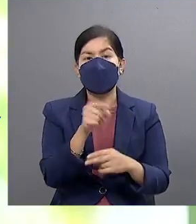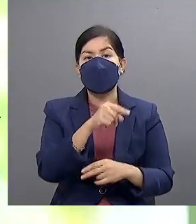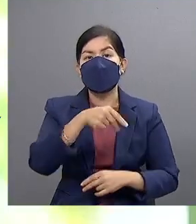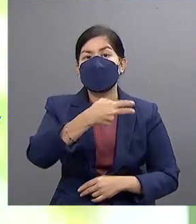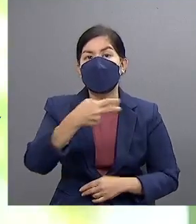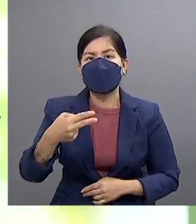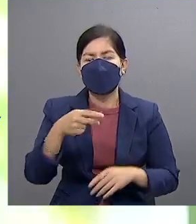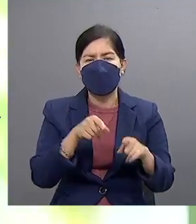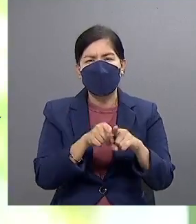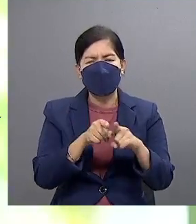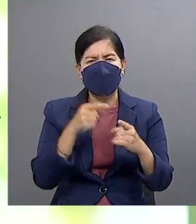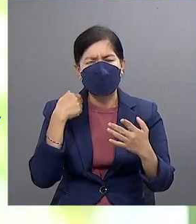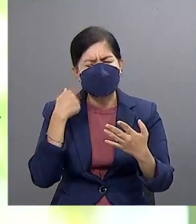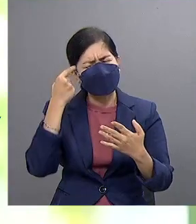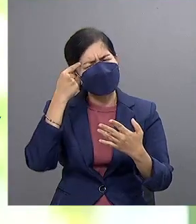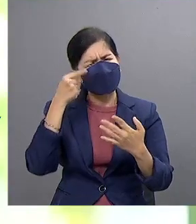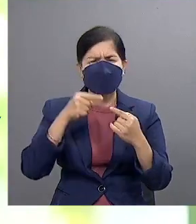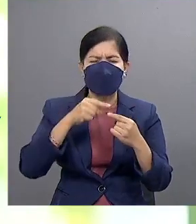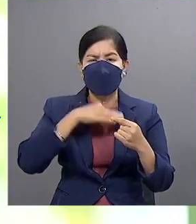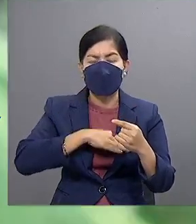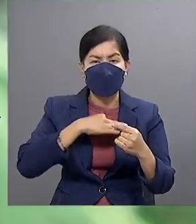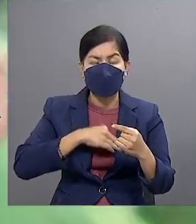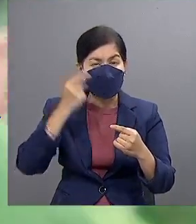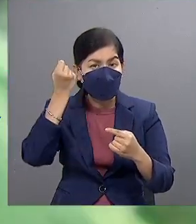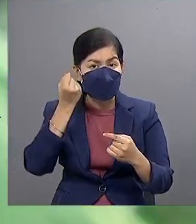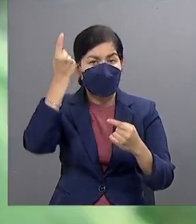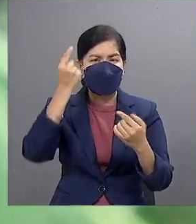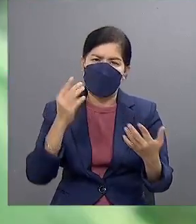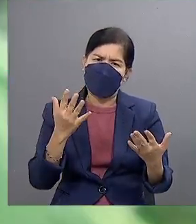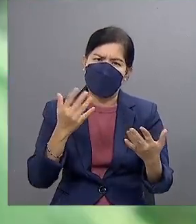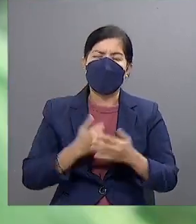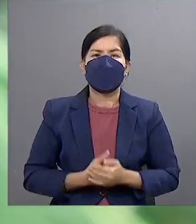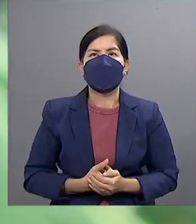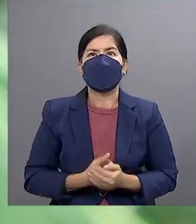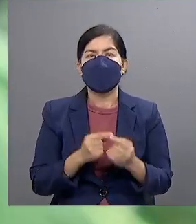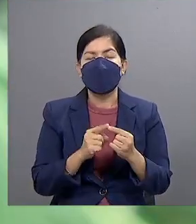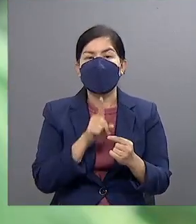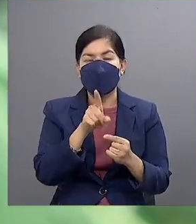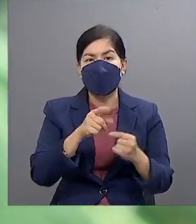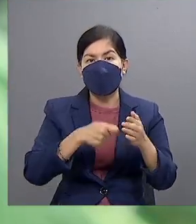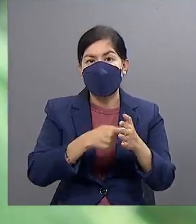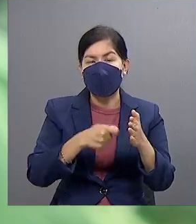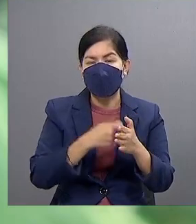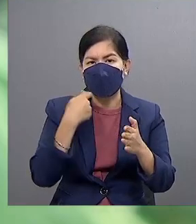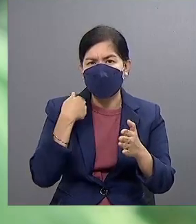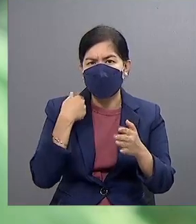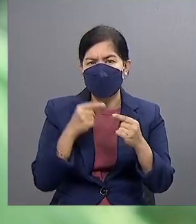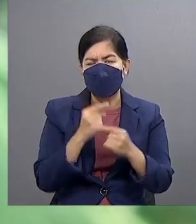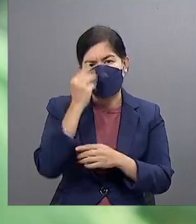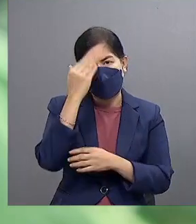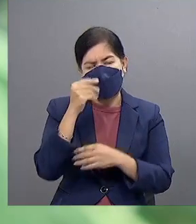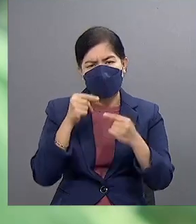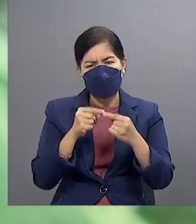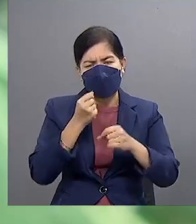องนี่คือสัญญาณของต่อมหมวกไตที่ล้าหรือหมดไฟก็ได้ครับ และสาเหตุที่ทำให้ต่อมหมวกไตทำงานหนัก